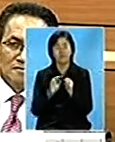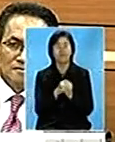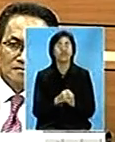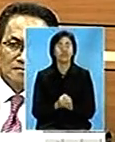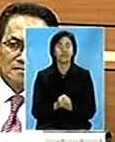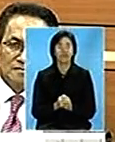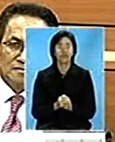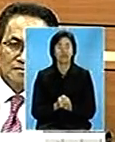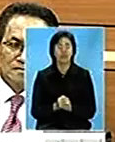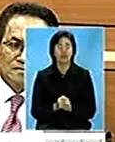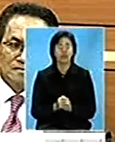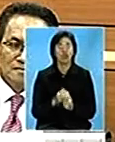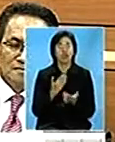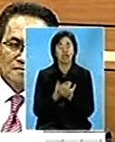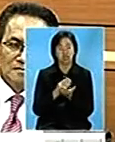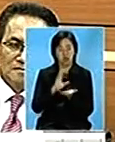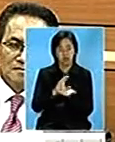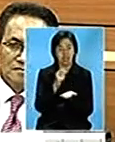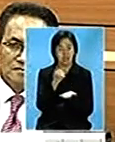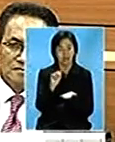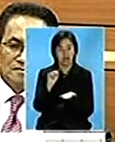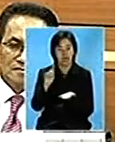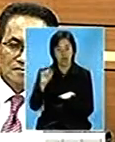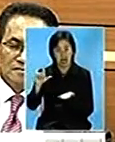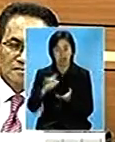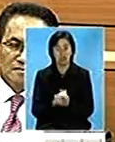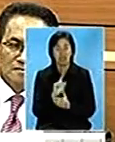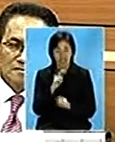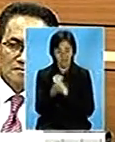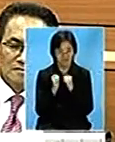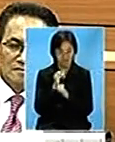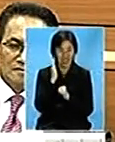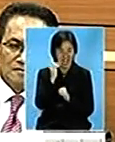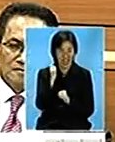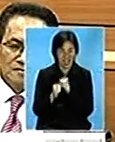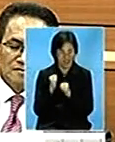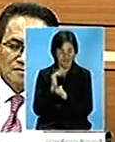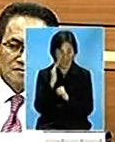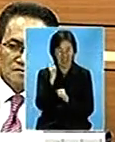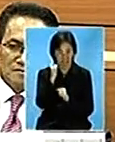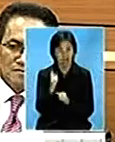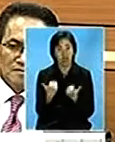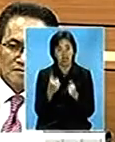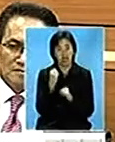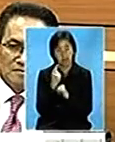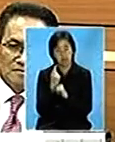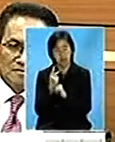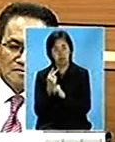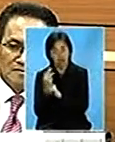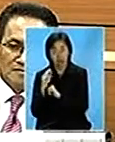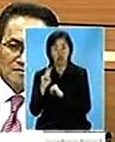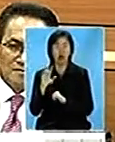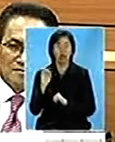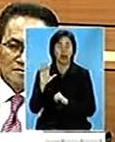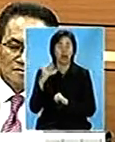รัตน์เช่นเดียวกัน11ล้านบาทผมถามก็บอกว่าปีหน้าได้แน่นอนปีหน้าได้แน่นอนนะครับตอนนี้มันปี2555แล้